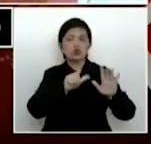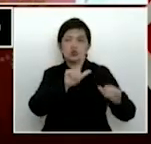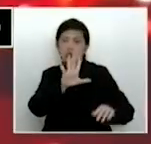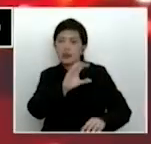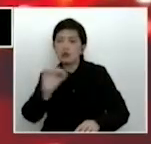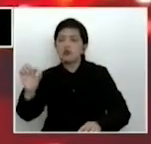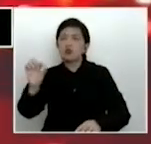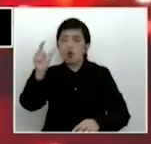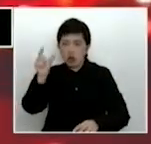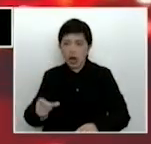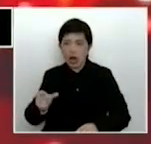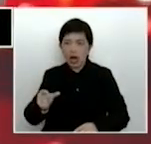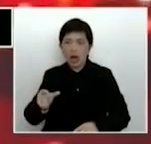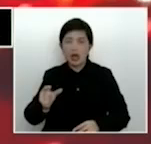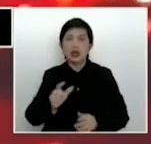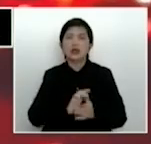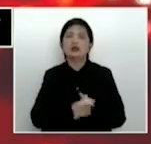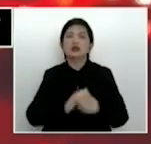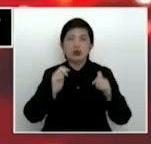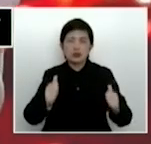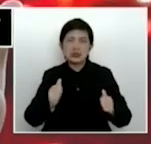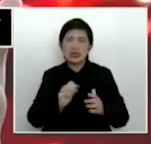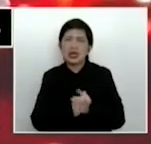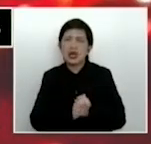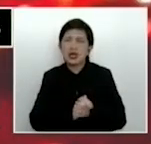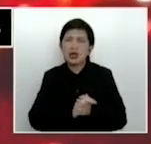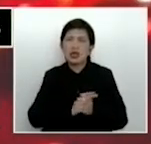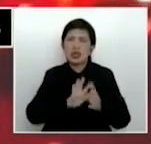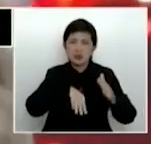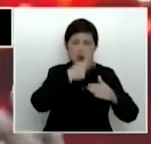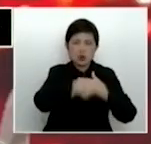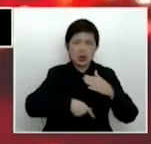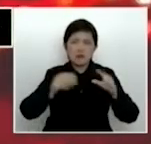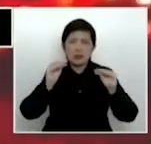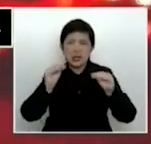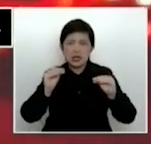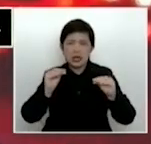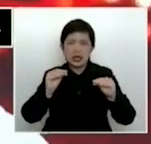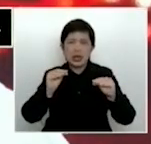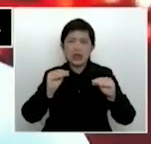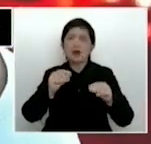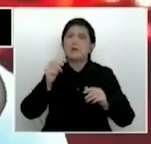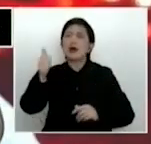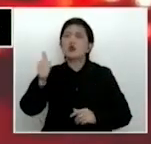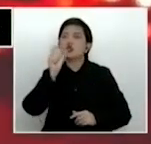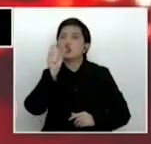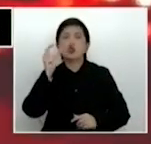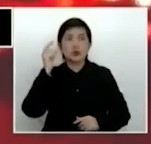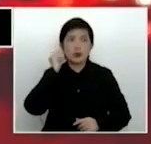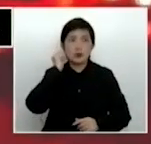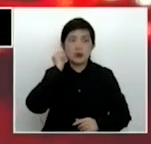wirausaha melek bahkan ada kurikulum antiadikalisme ya di sekolah perempuan sehingga mereka naik